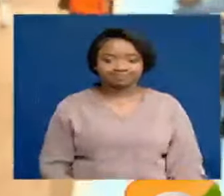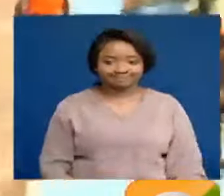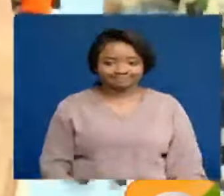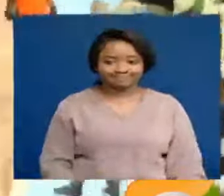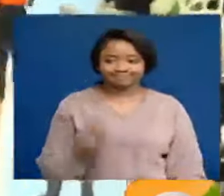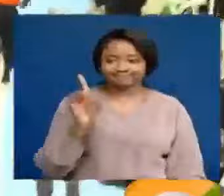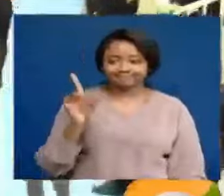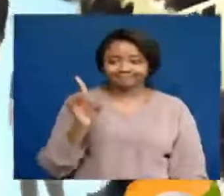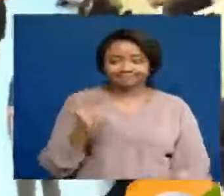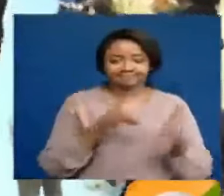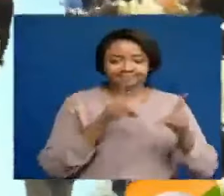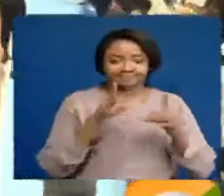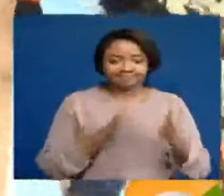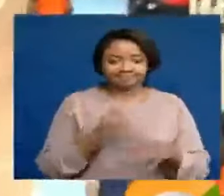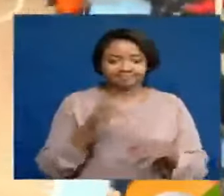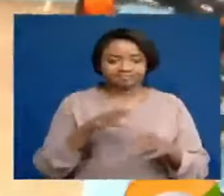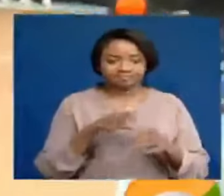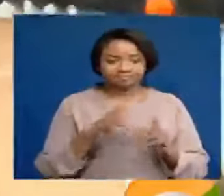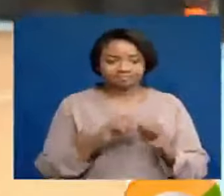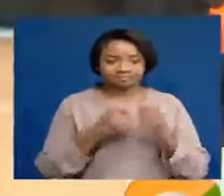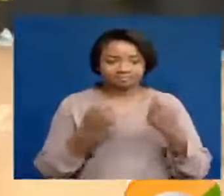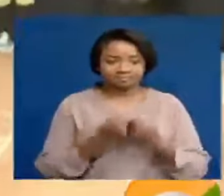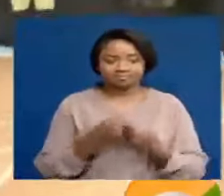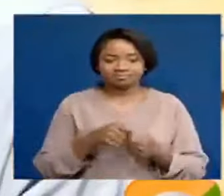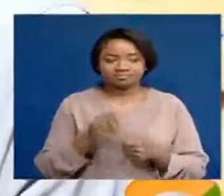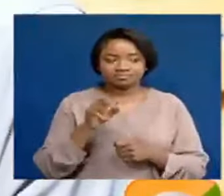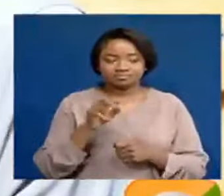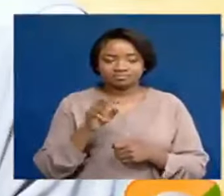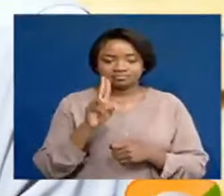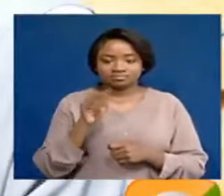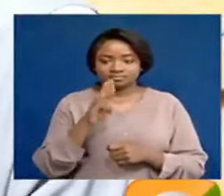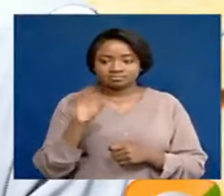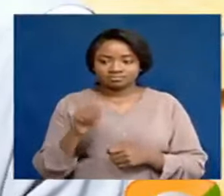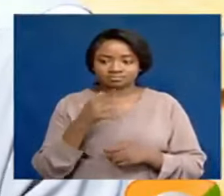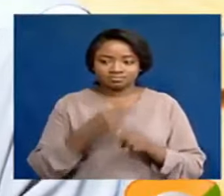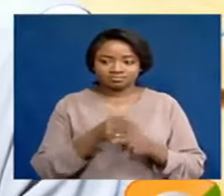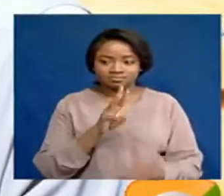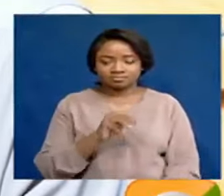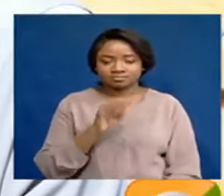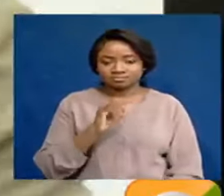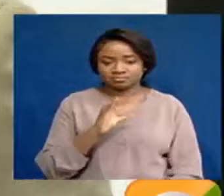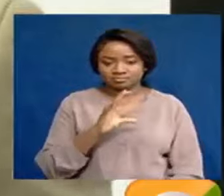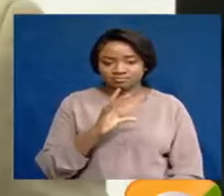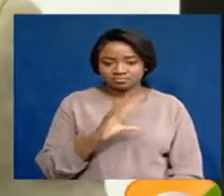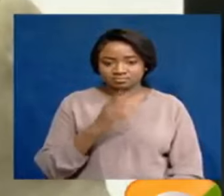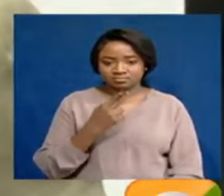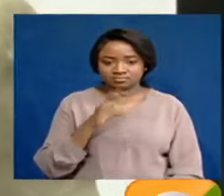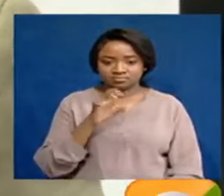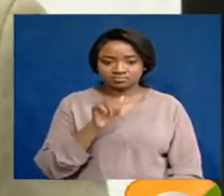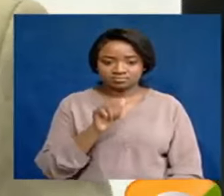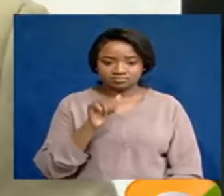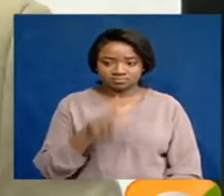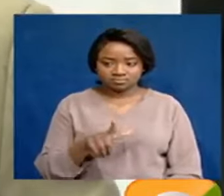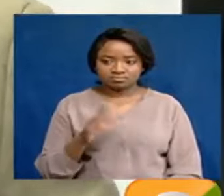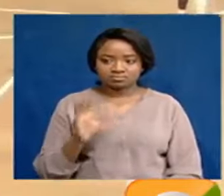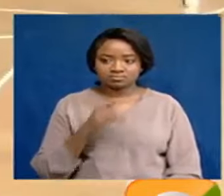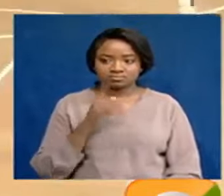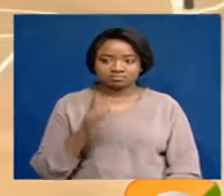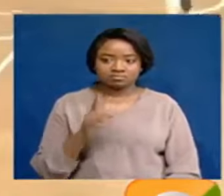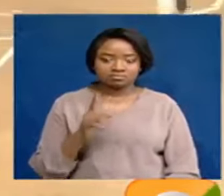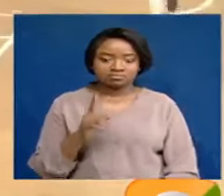Mkurugenzi wa ligi kuu ya mpira wa kikapu NBA Michael Finlay ameipongeza shirikisho la mpira wa kikapu nchini kwa maandalizi ya mashindano